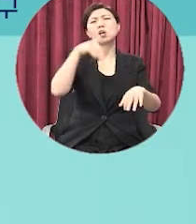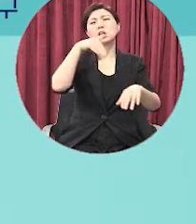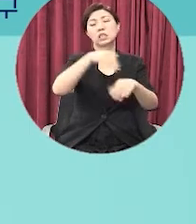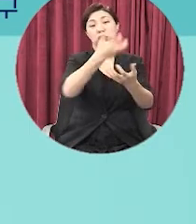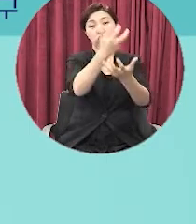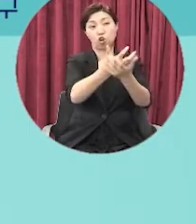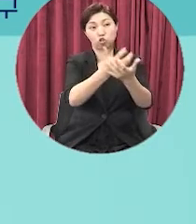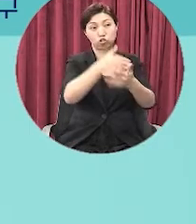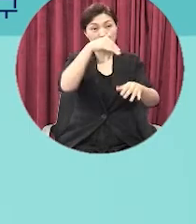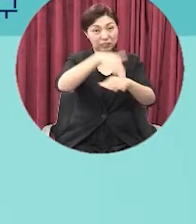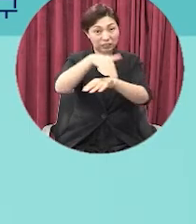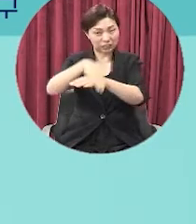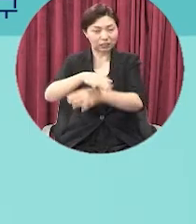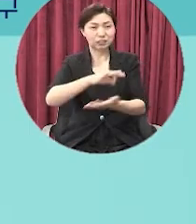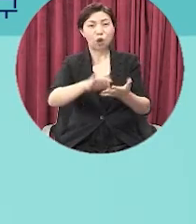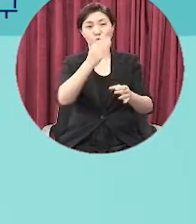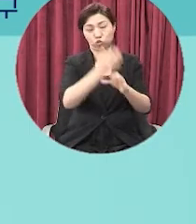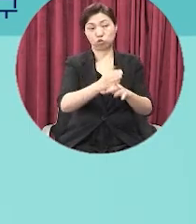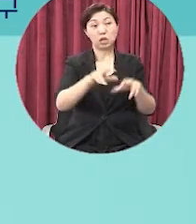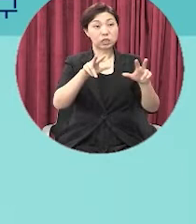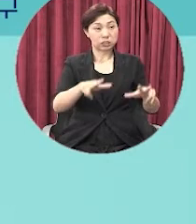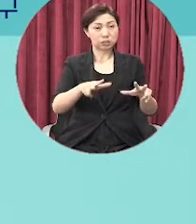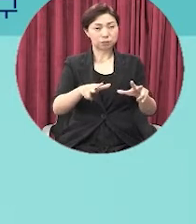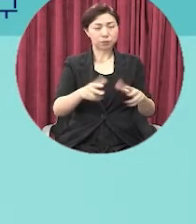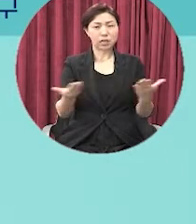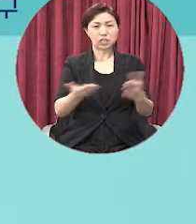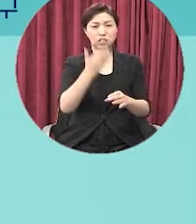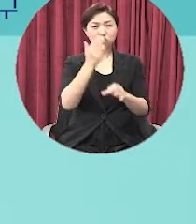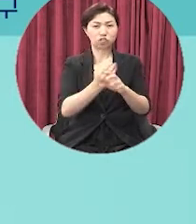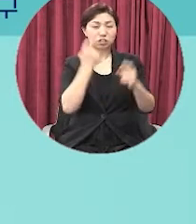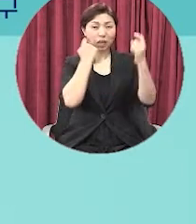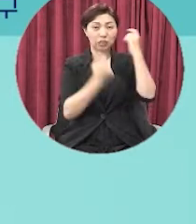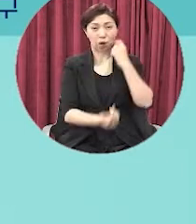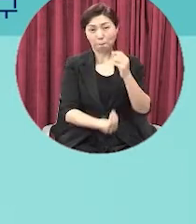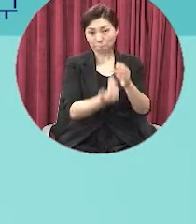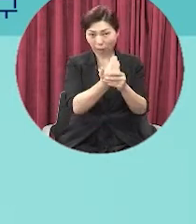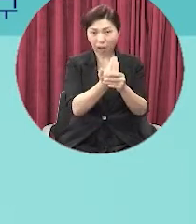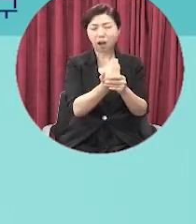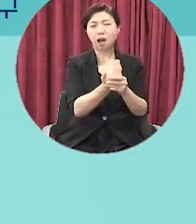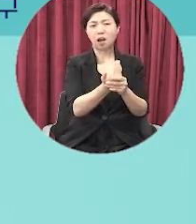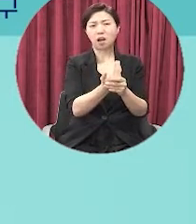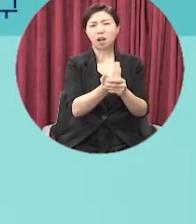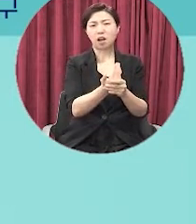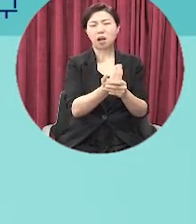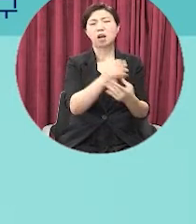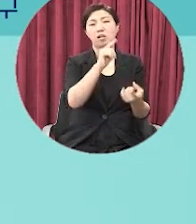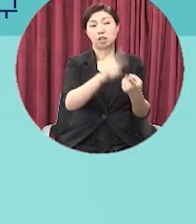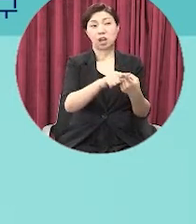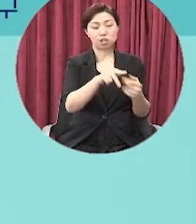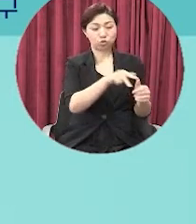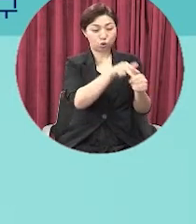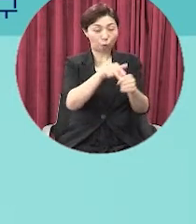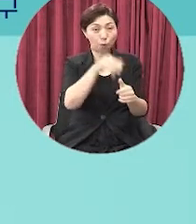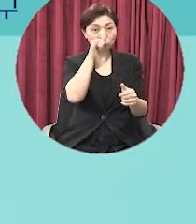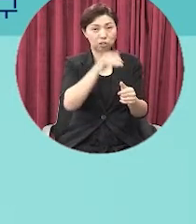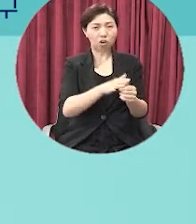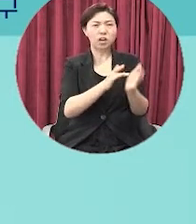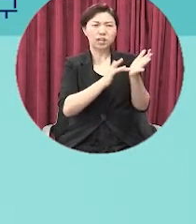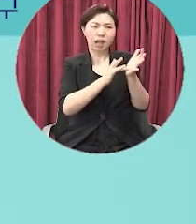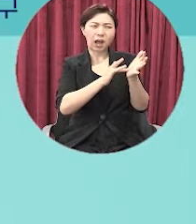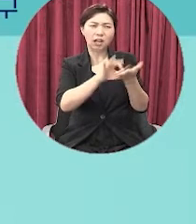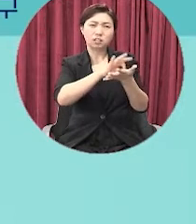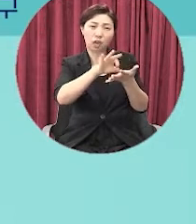아 차에 산재병원 에서 오늘 한건데요 아 이런 그 산재 기본 정보 아마 물이라 있는 것은 공통적인